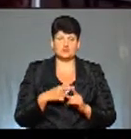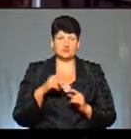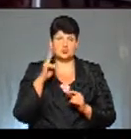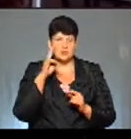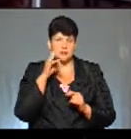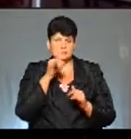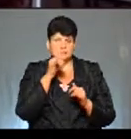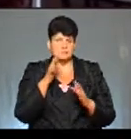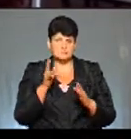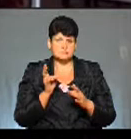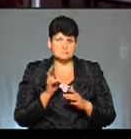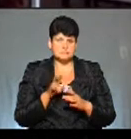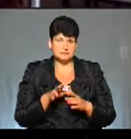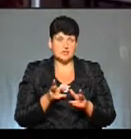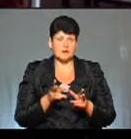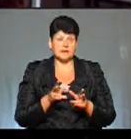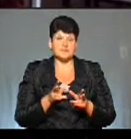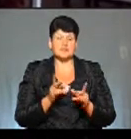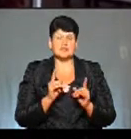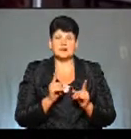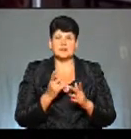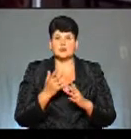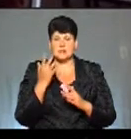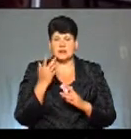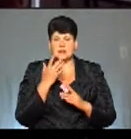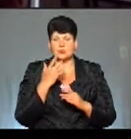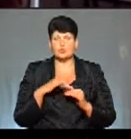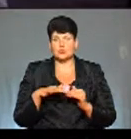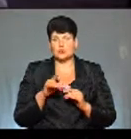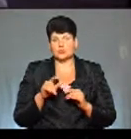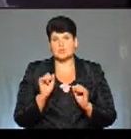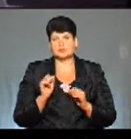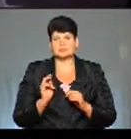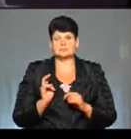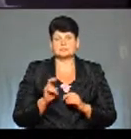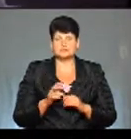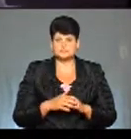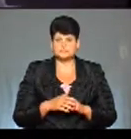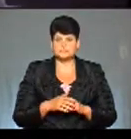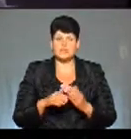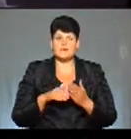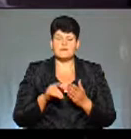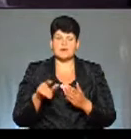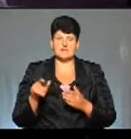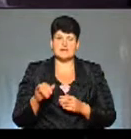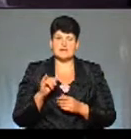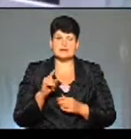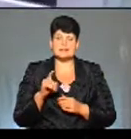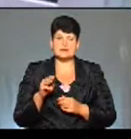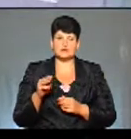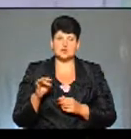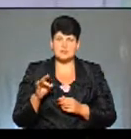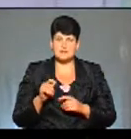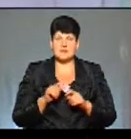недоступна все одно залишається, навіть якщо на літню площадку людина може зайти. Волонтер Ірина Заторська-Іремашвілі